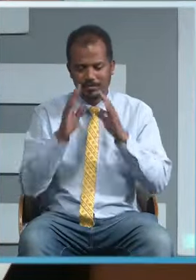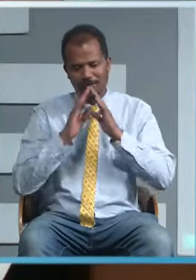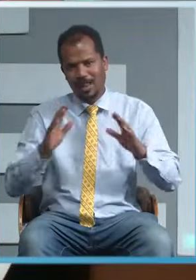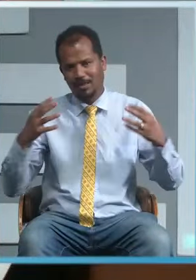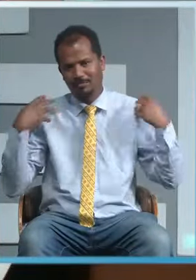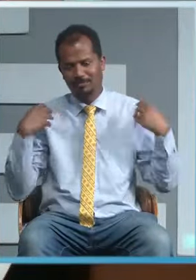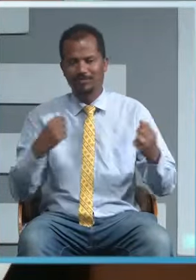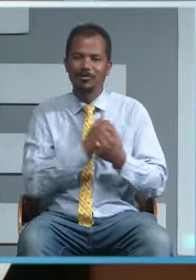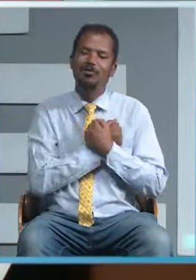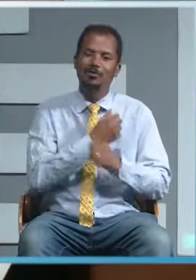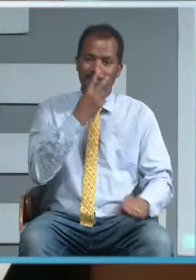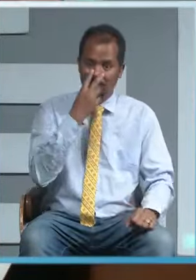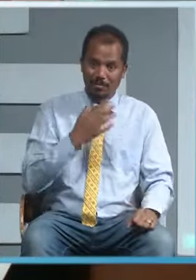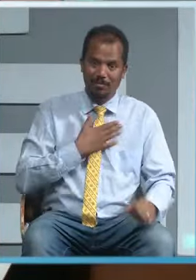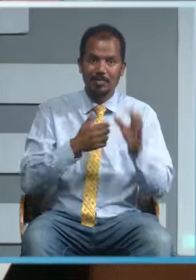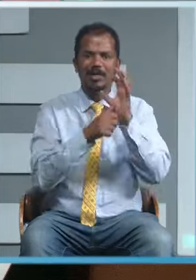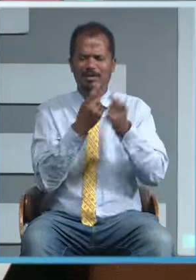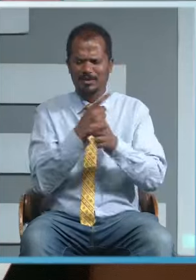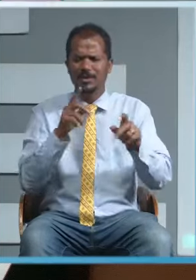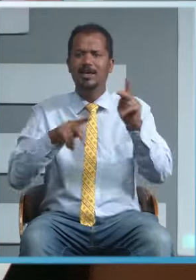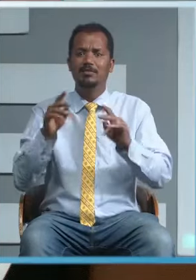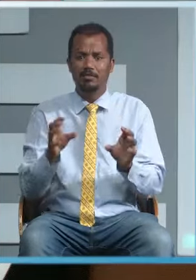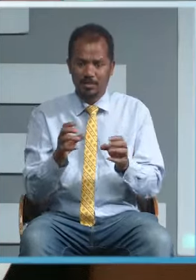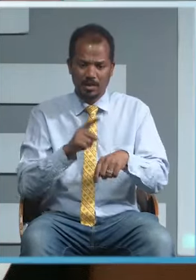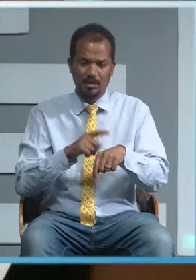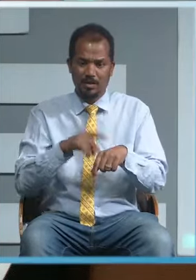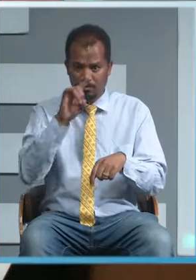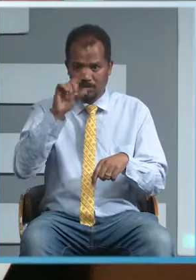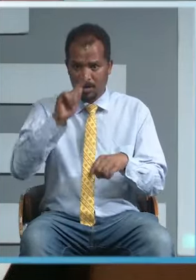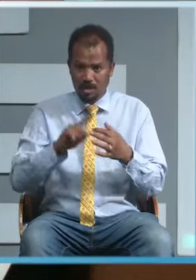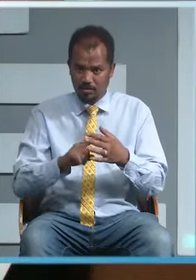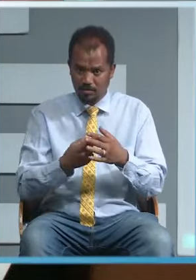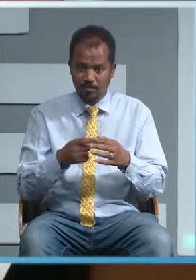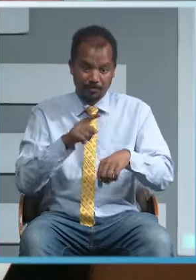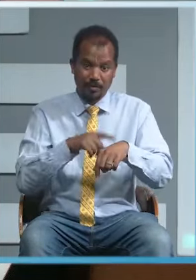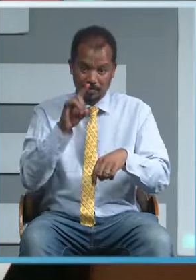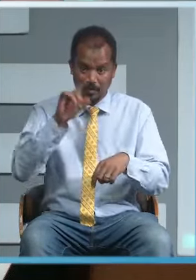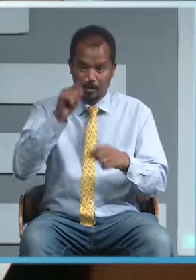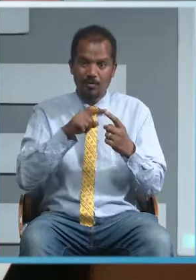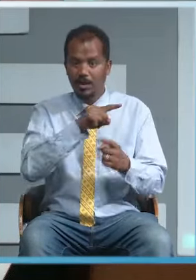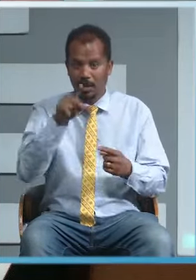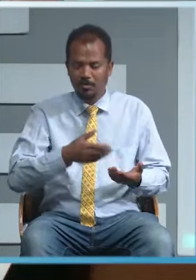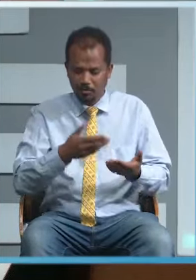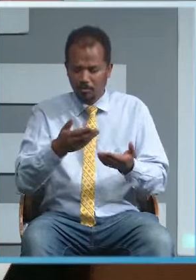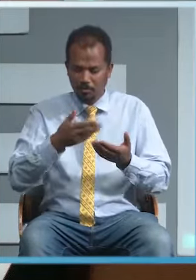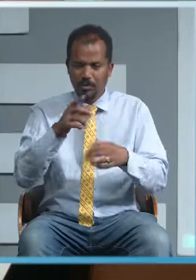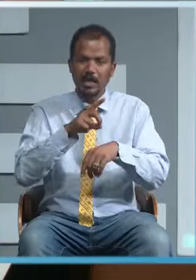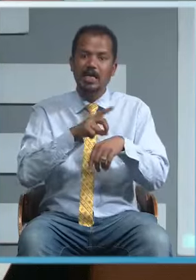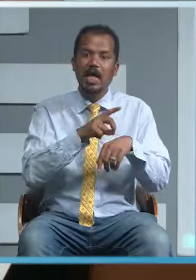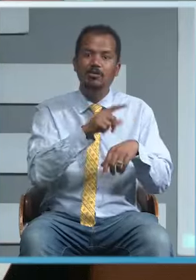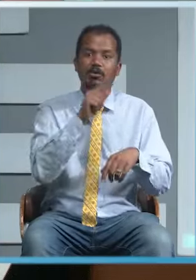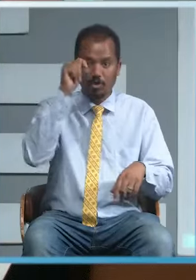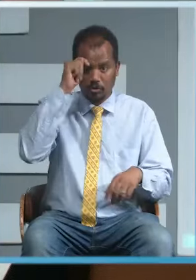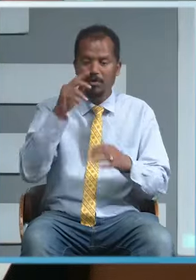ሰላም ጤና ይስጥልን የተወደዳችሁ ተመልካቾቻችን፣ ከኢሳት ነጻ ህዝብ ሚዲያ የሰዓቱ ዜና ተጀመረ። የሰዓቱን ዜናዎች ወደ እናንተ እያደረሰን